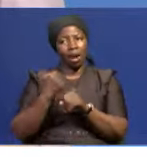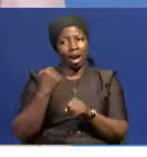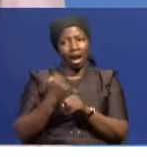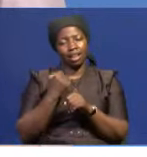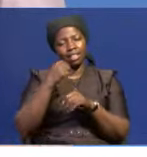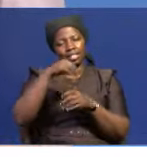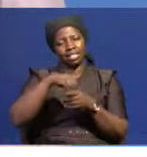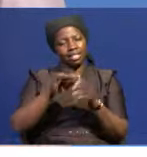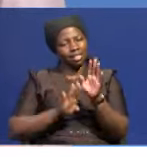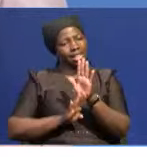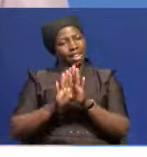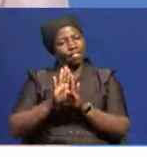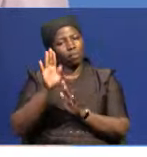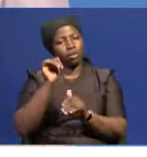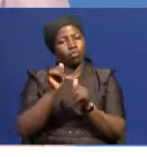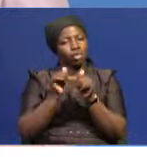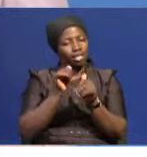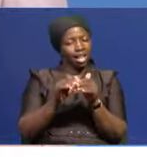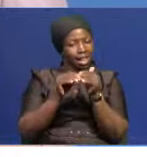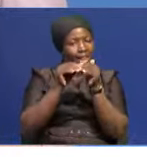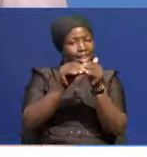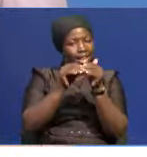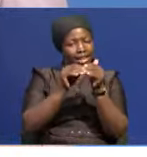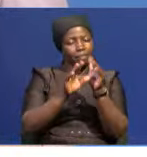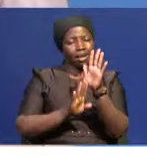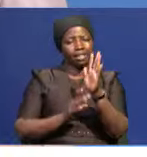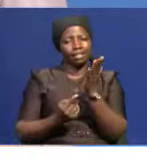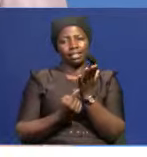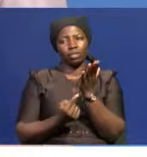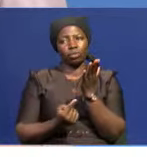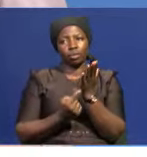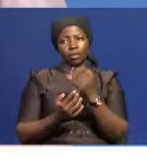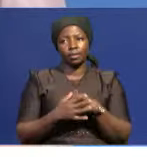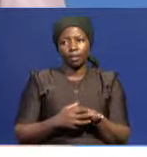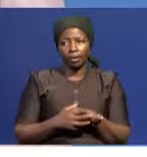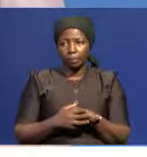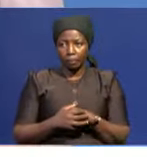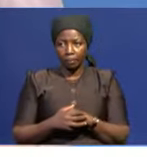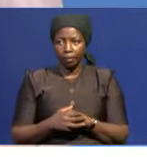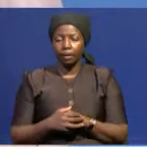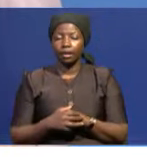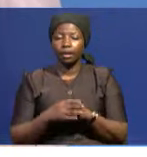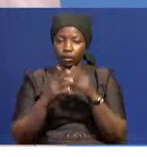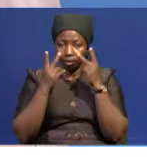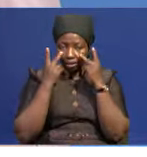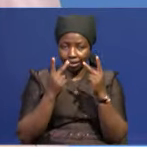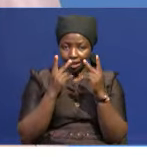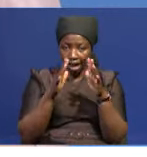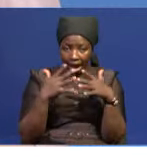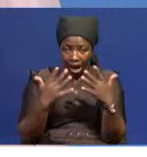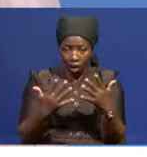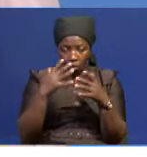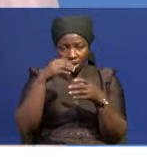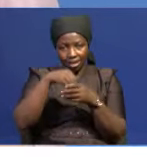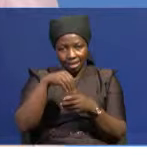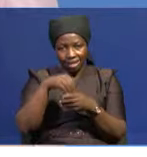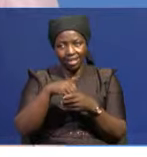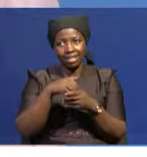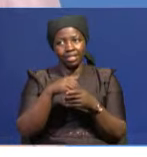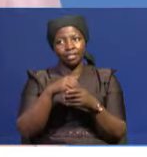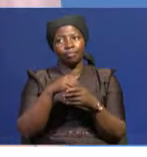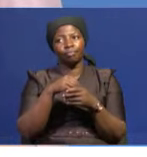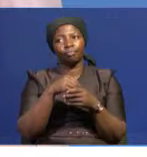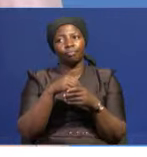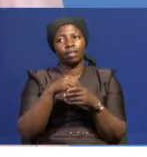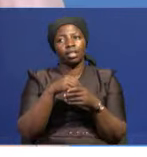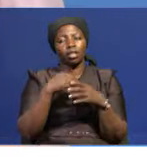maendeleo yanayochochewa na teknolojia. Kama inavyoonekana katika maboresho ya viwanda